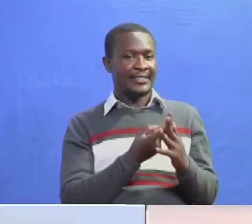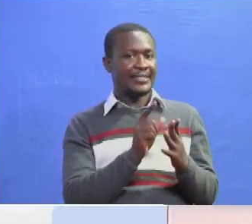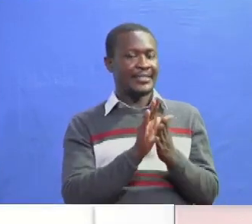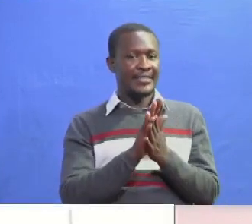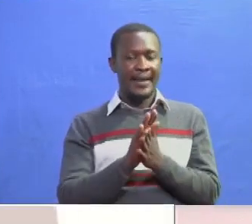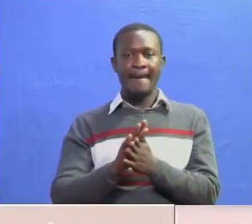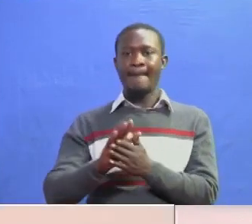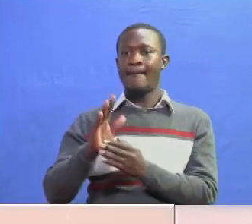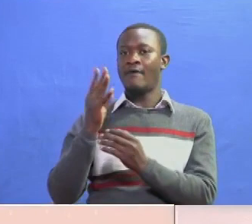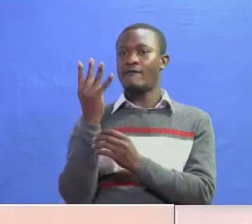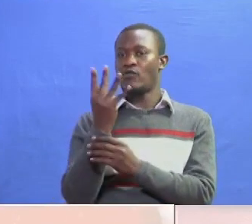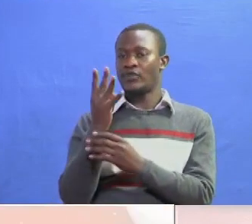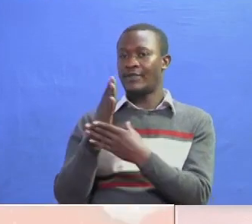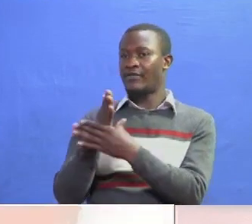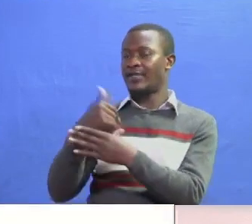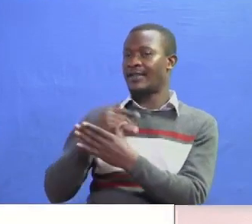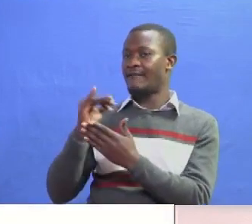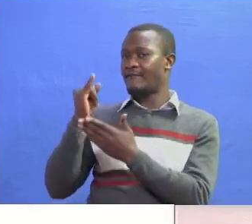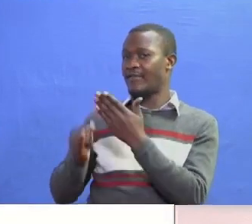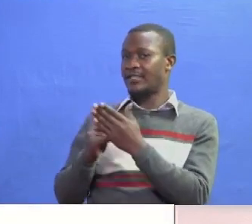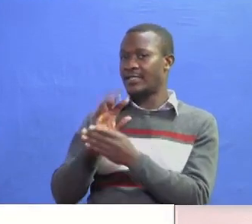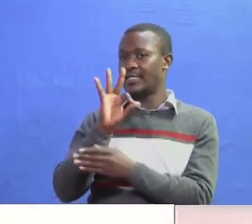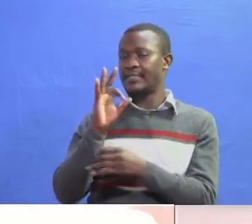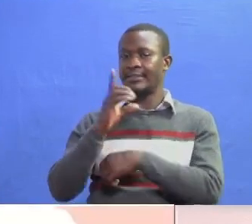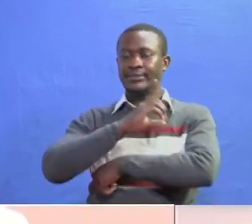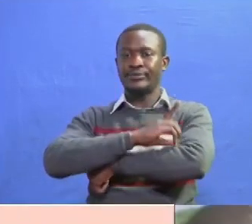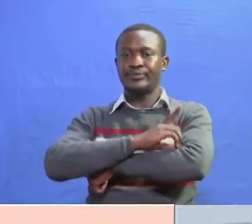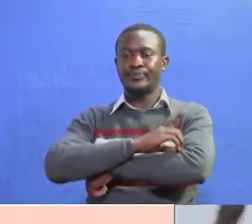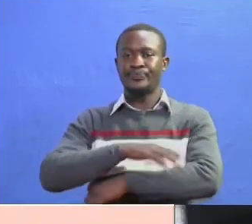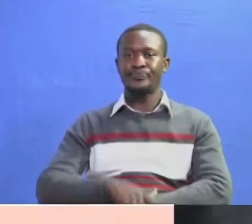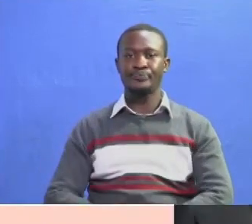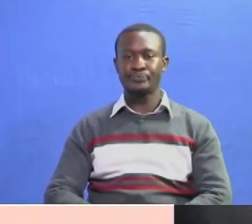Jumanne ikitarajiwa kukamilika baada ya siku tatu.